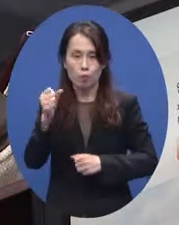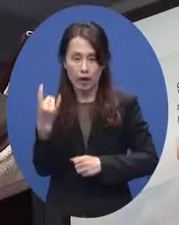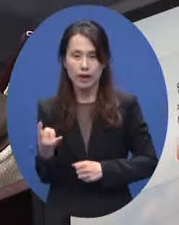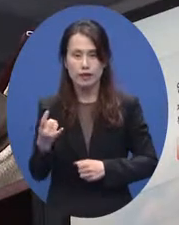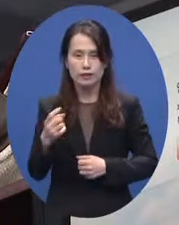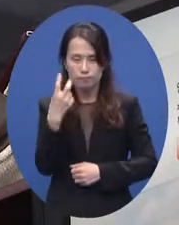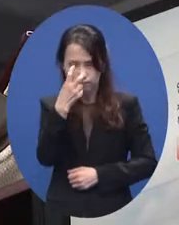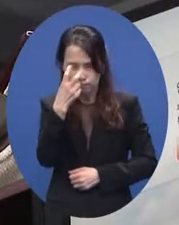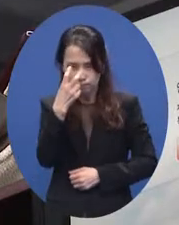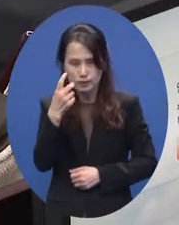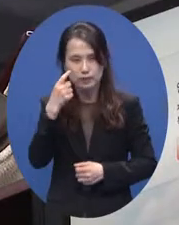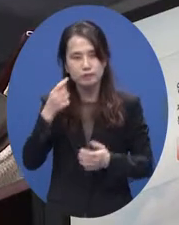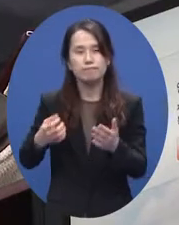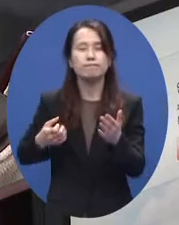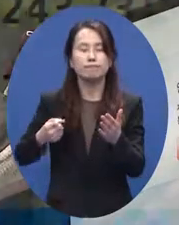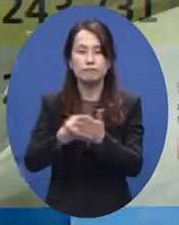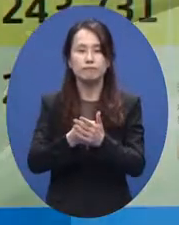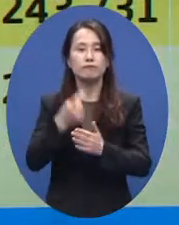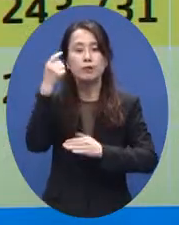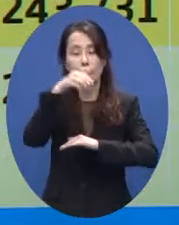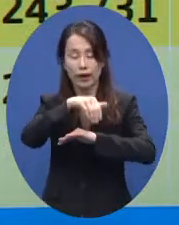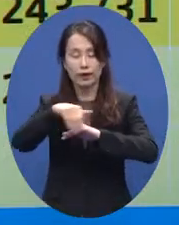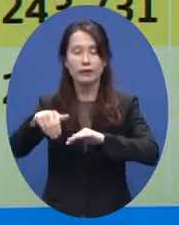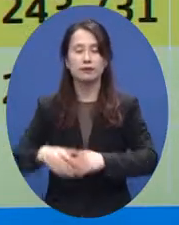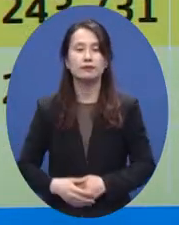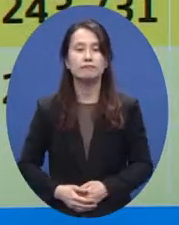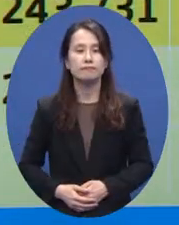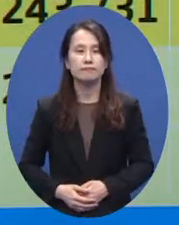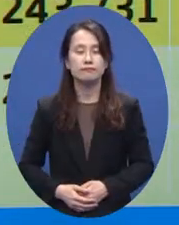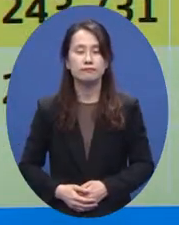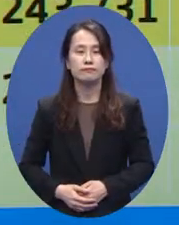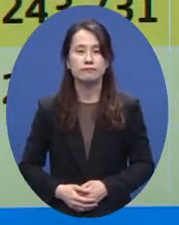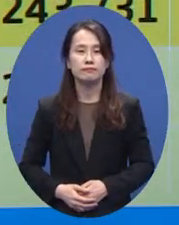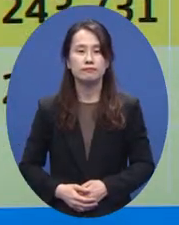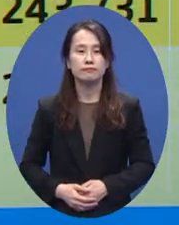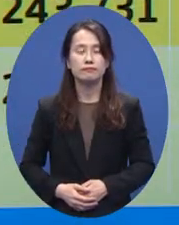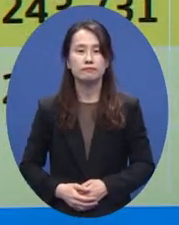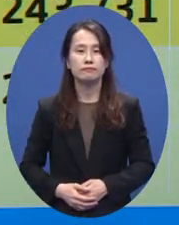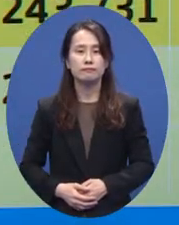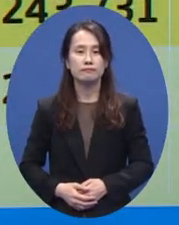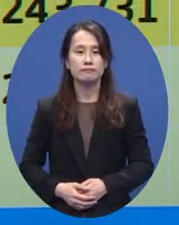심의를 거쳐 확정될 예정입니다. 경기주TV 한선지입니다.